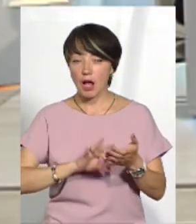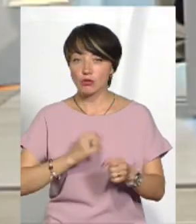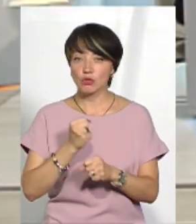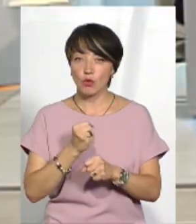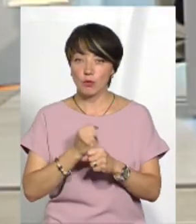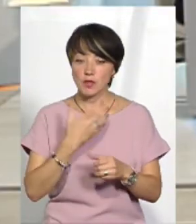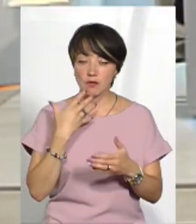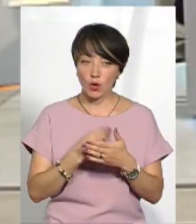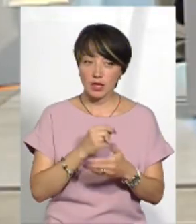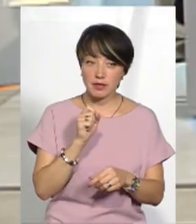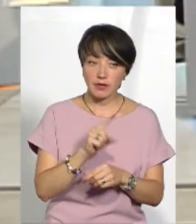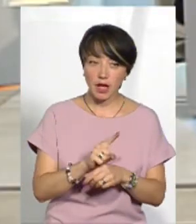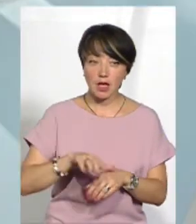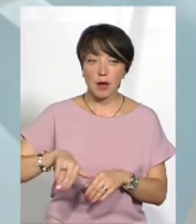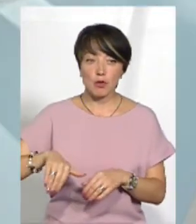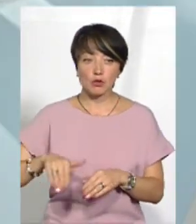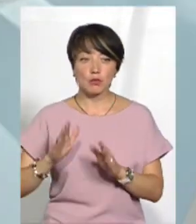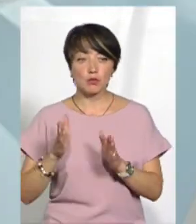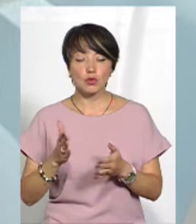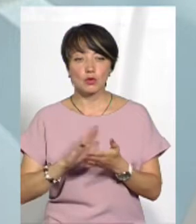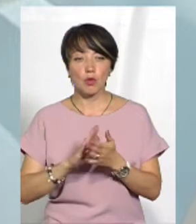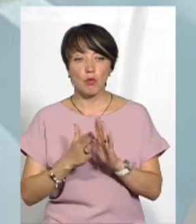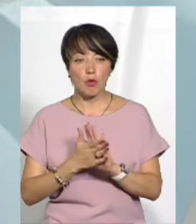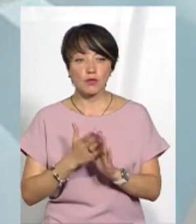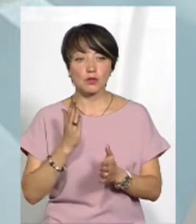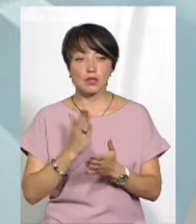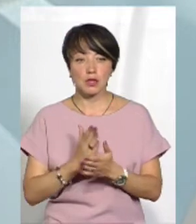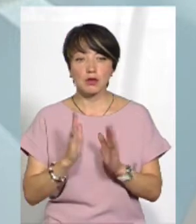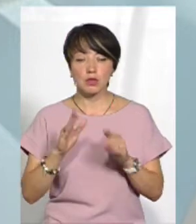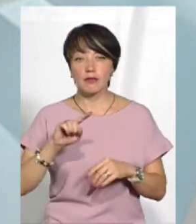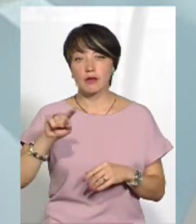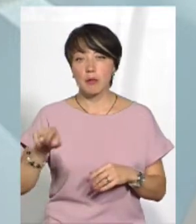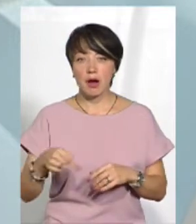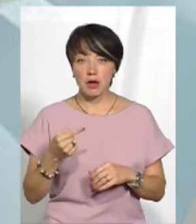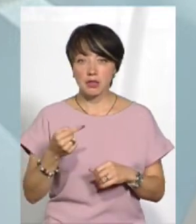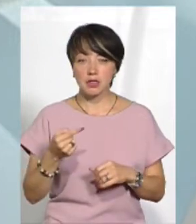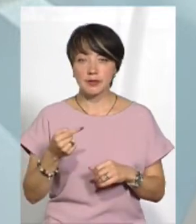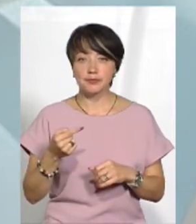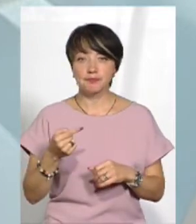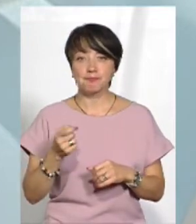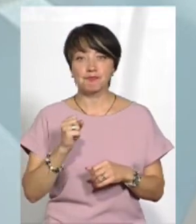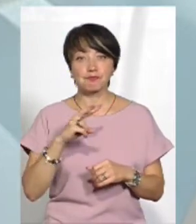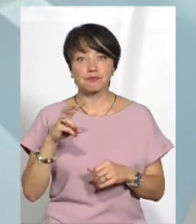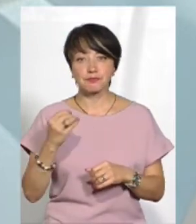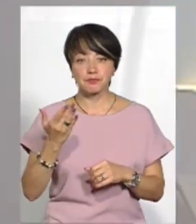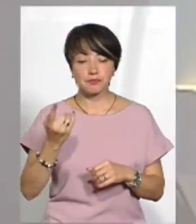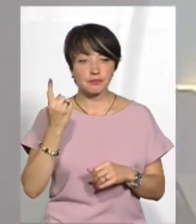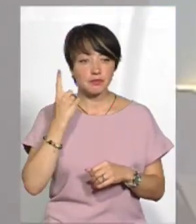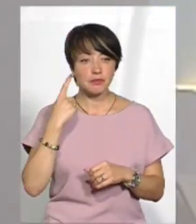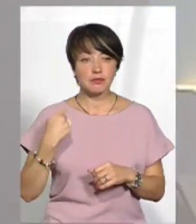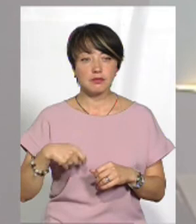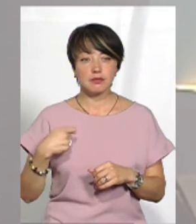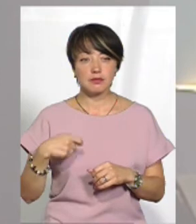зробимо своє завдання, а потім будемо, домовленості є, будемо вимагати, але ви як чули, як